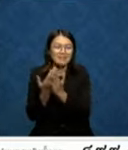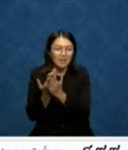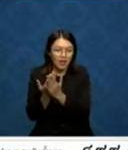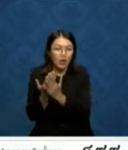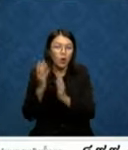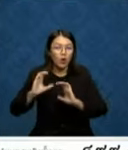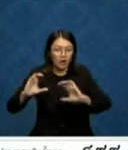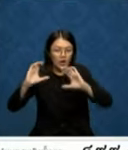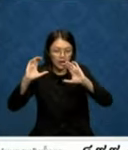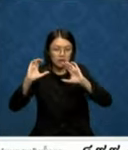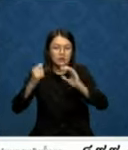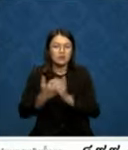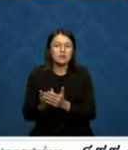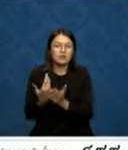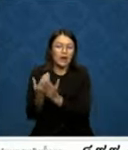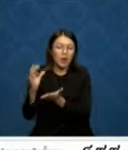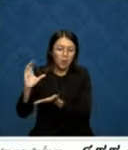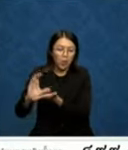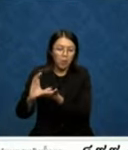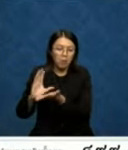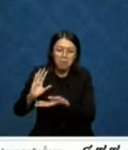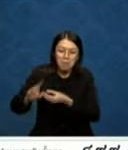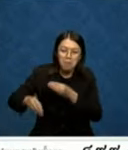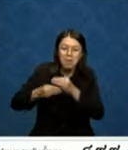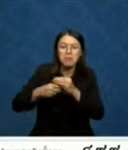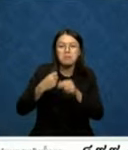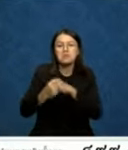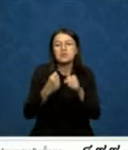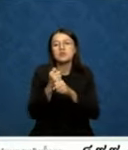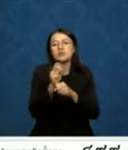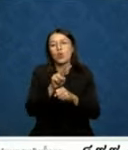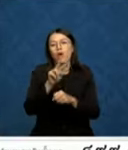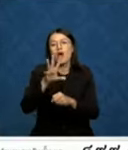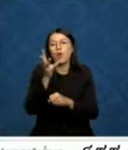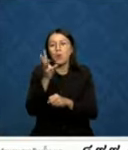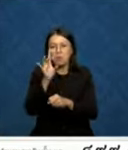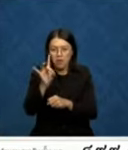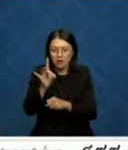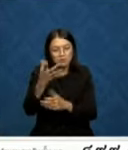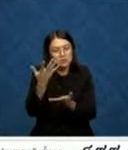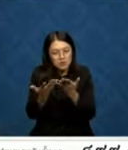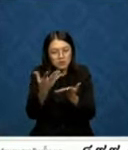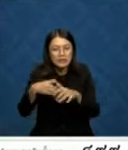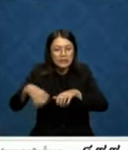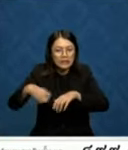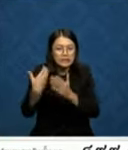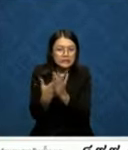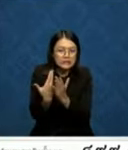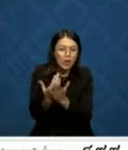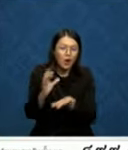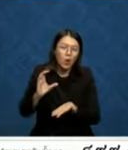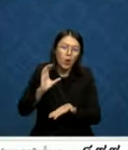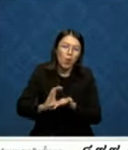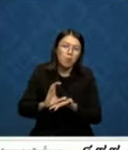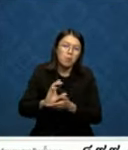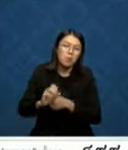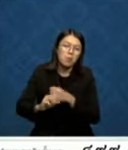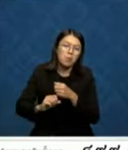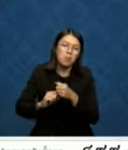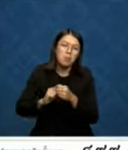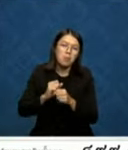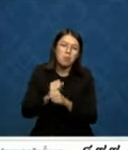ออาจจะออกเป็นงบประมาณรายจ่ายเพิ่มเติมของปี2568หรืออาจจะจัดสรรวงเงินงบประมาณปี6ปก